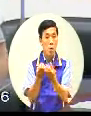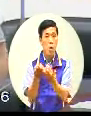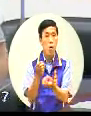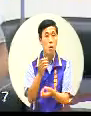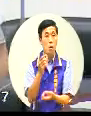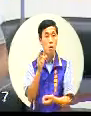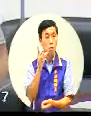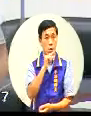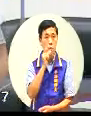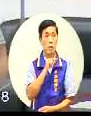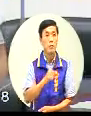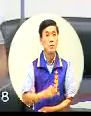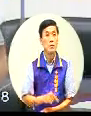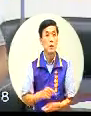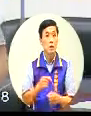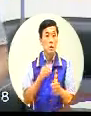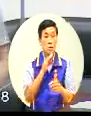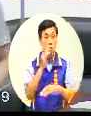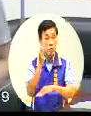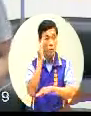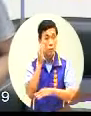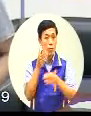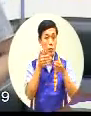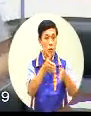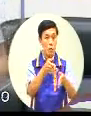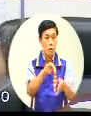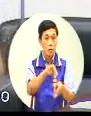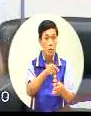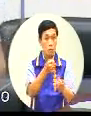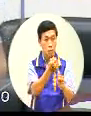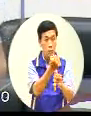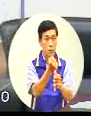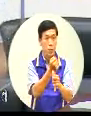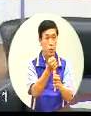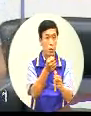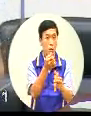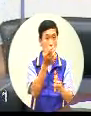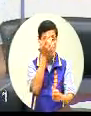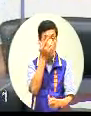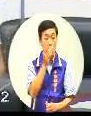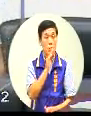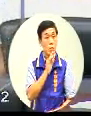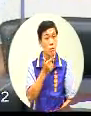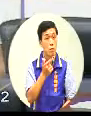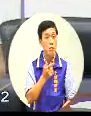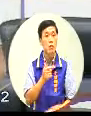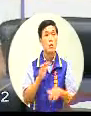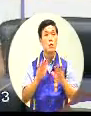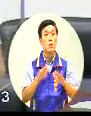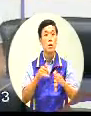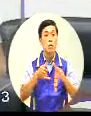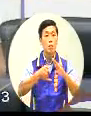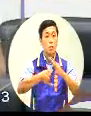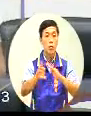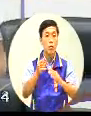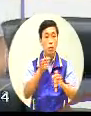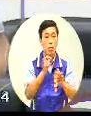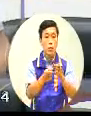不是我们的政府哦控管是有问题的哈、哦？但是啊，现在出去外口买物